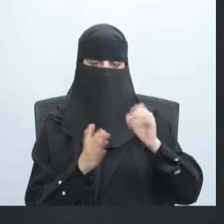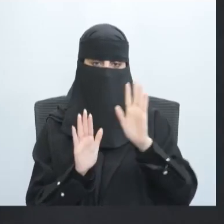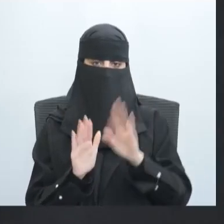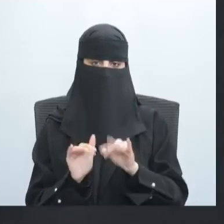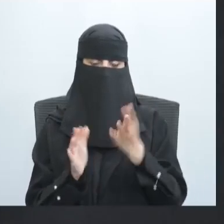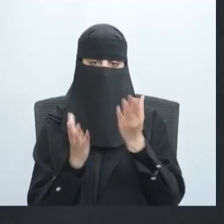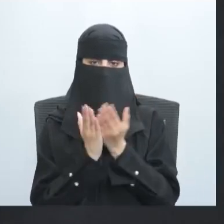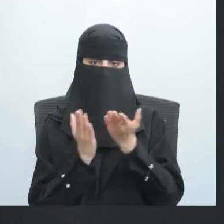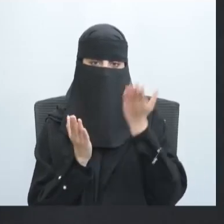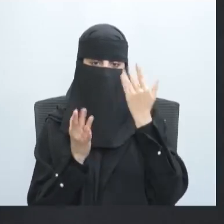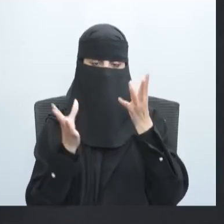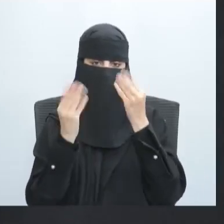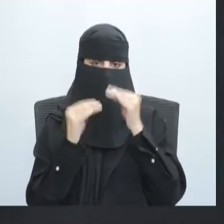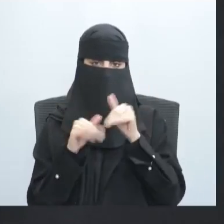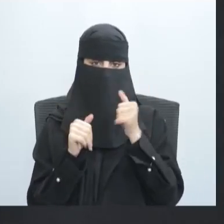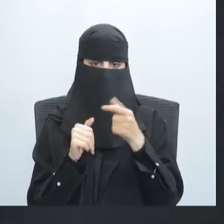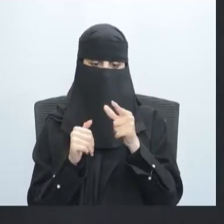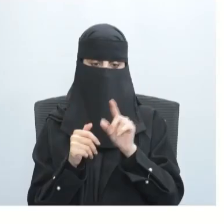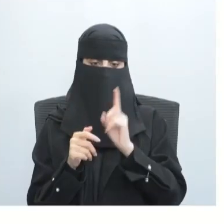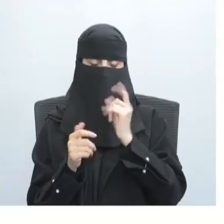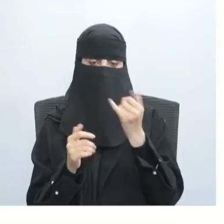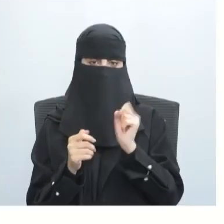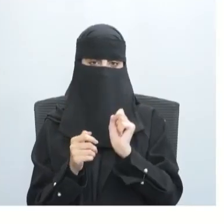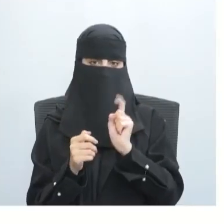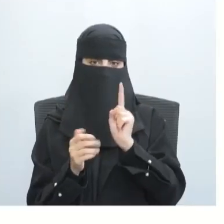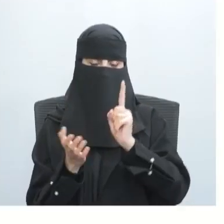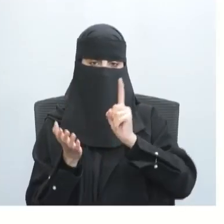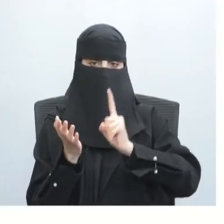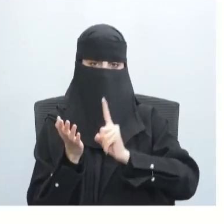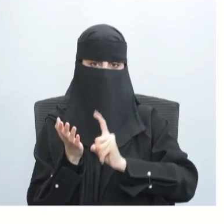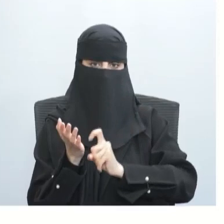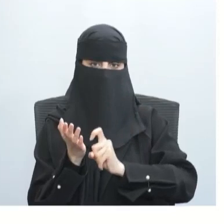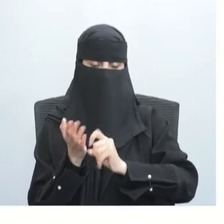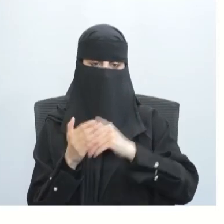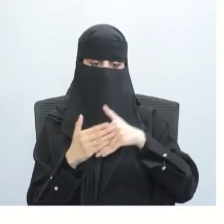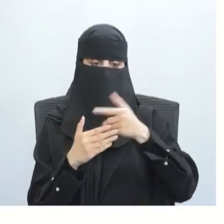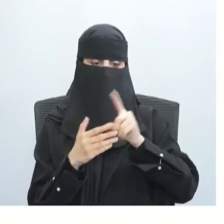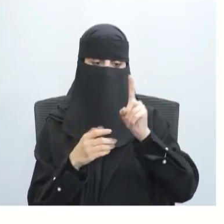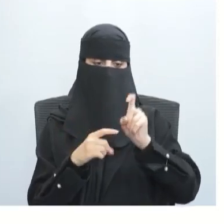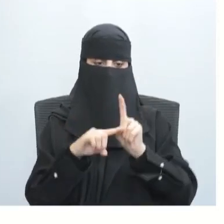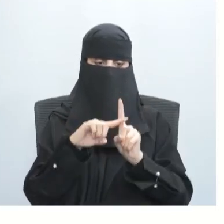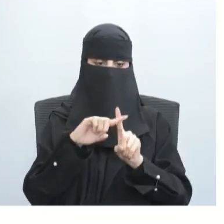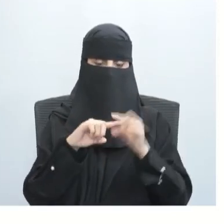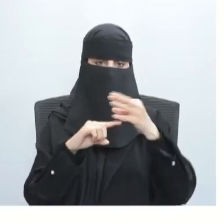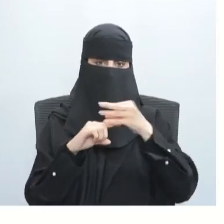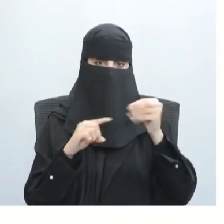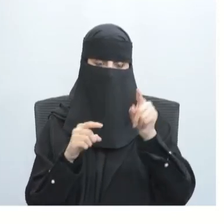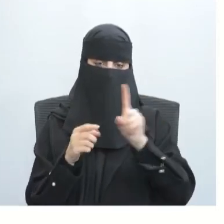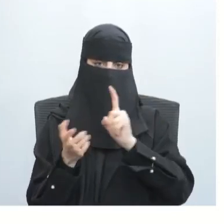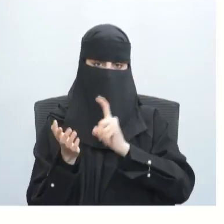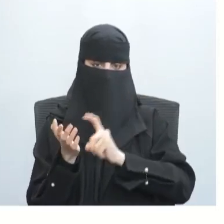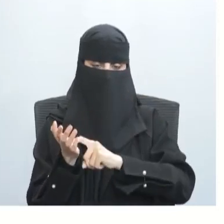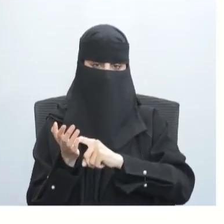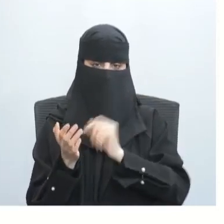ذلك في الدرس السابق اولا نحدد الملف الذي نريد حذفه بعد ذلك بزر او من خلال